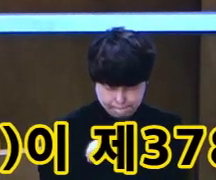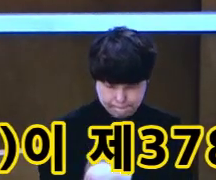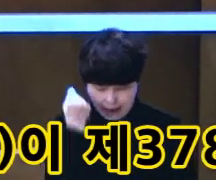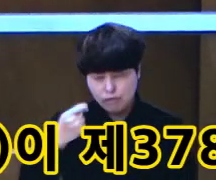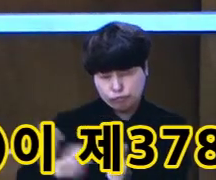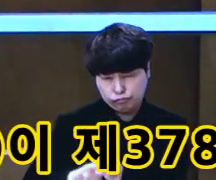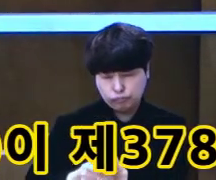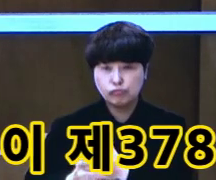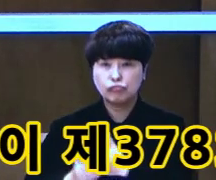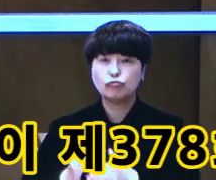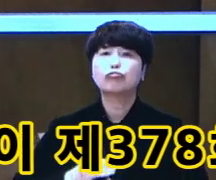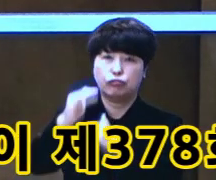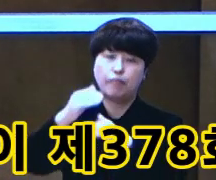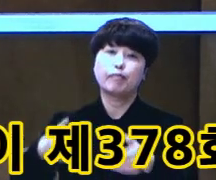바랍니다.